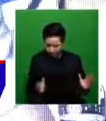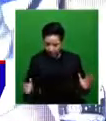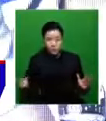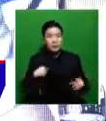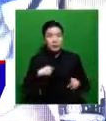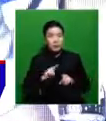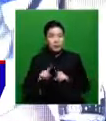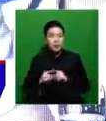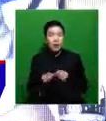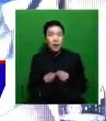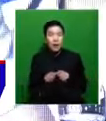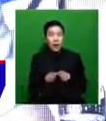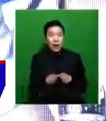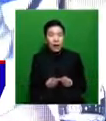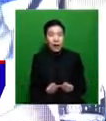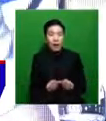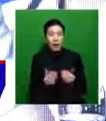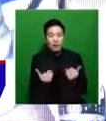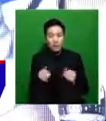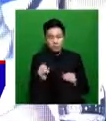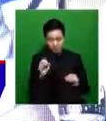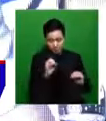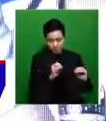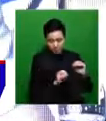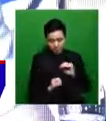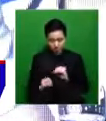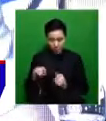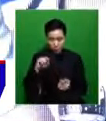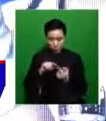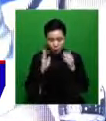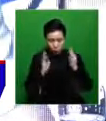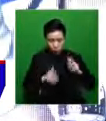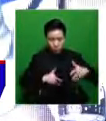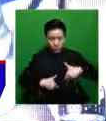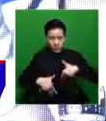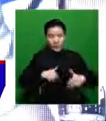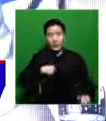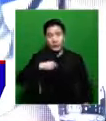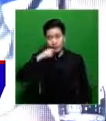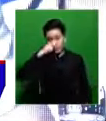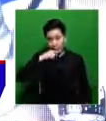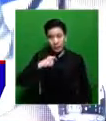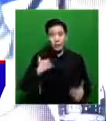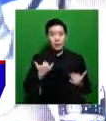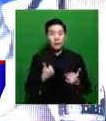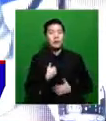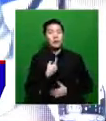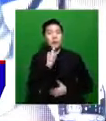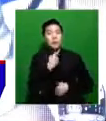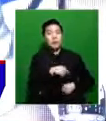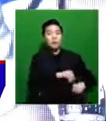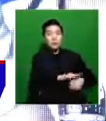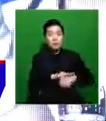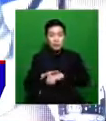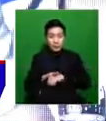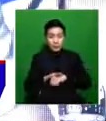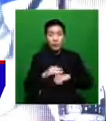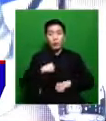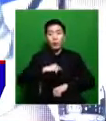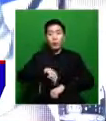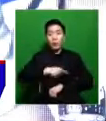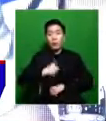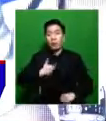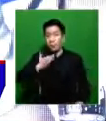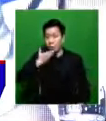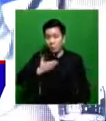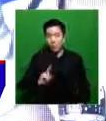เพื่อที่ทำให้เกิดความปลอดภัยแก่พี่น้องประชาชนทุกคนนะครับผมขอเรียนย้ำอีกครั้งนึงครับเป็นสิ่งที่ต้องย้ำตลอดเวลานะครับ